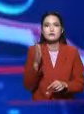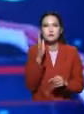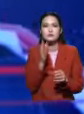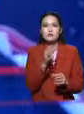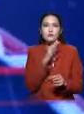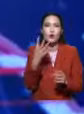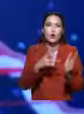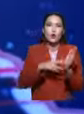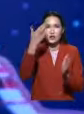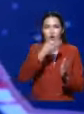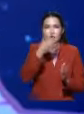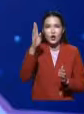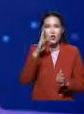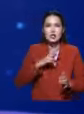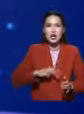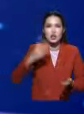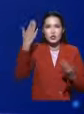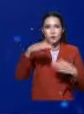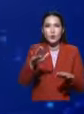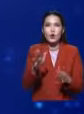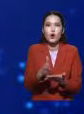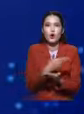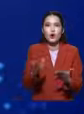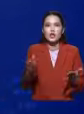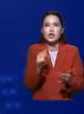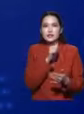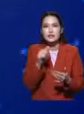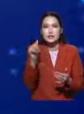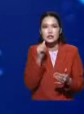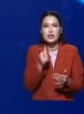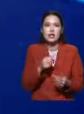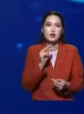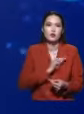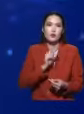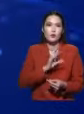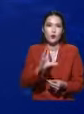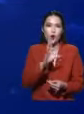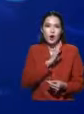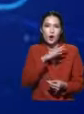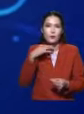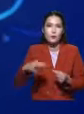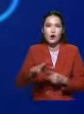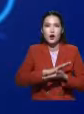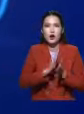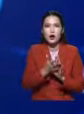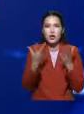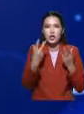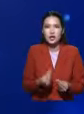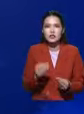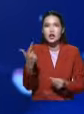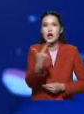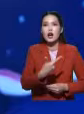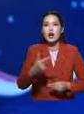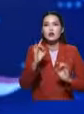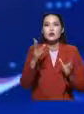жастағы келіншек ол қызынан бөлек үй жалдап интимдық сипаттағы қызмет көрсеткен. Аймақтағы ауқымды шара кезінде атыраулық тілшіміз